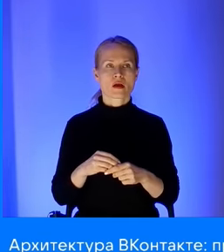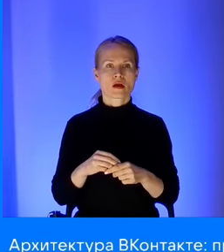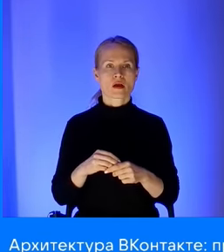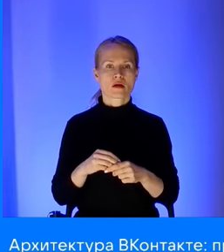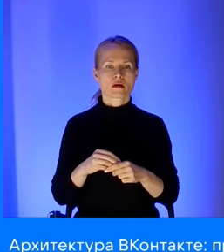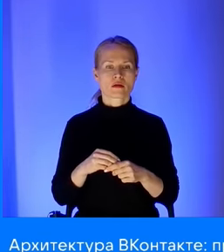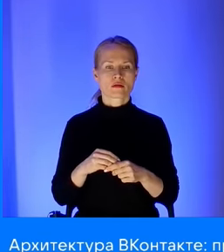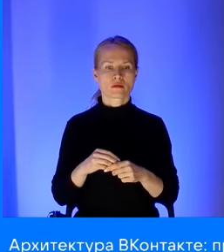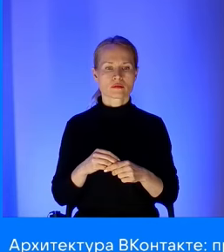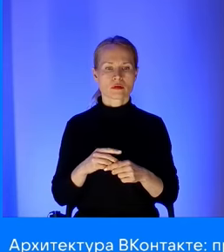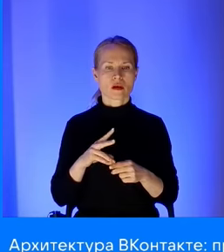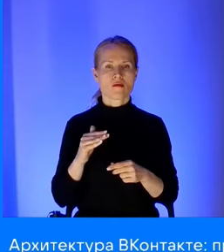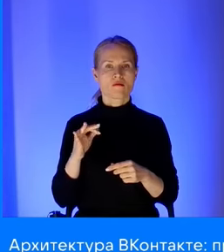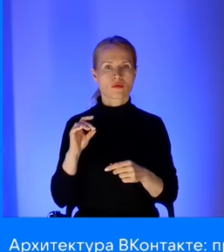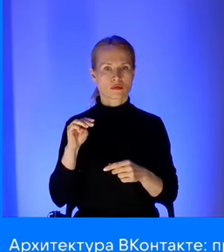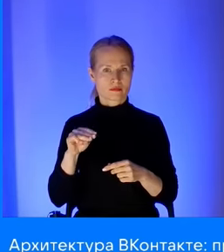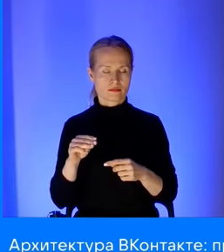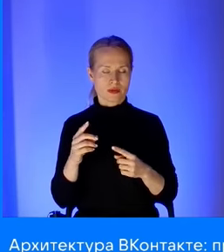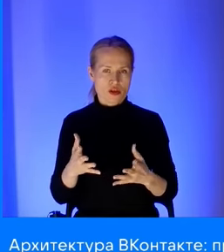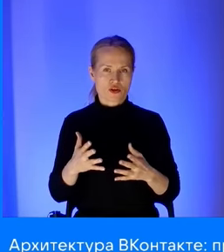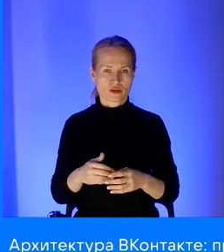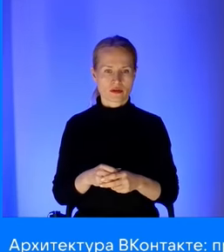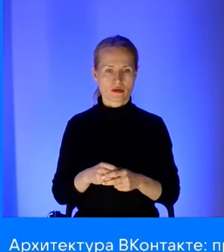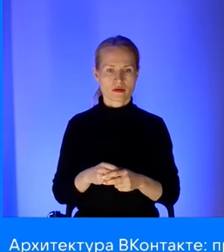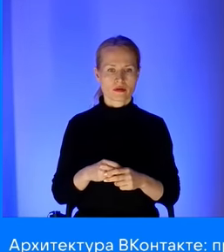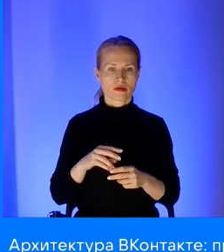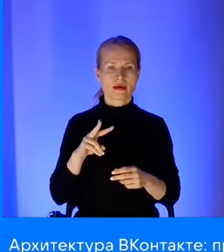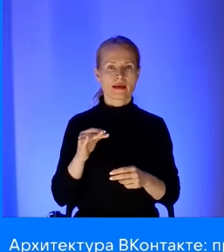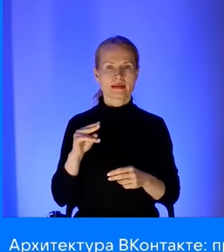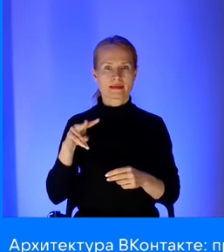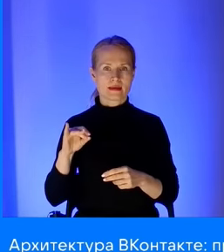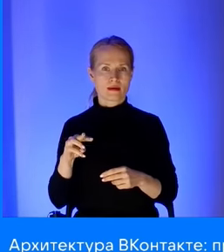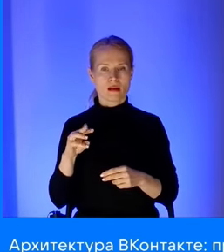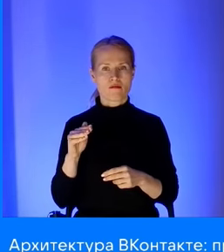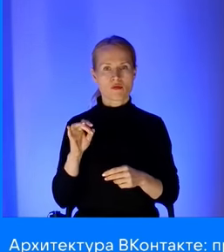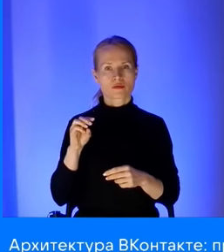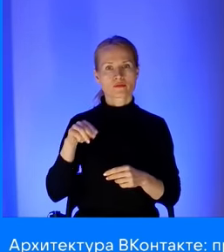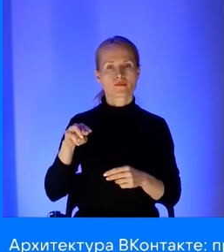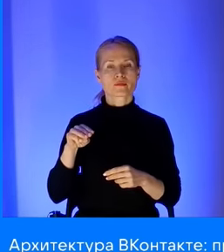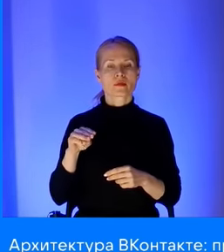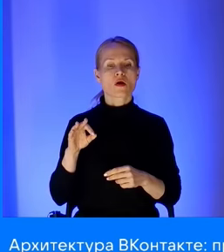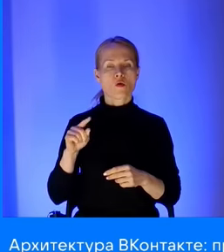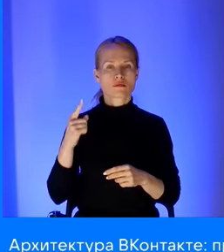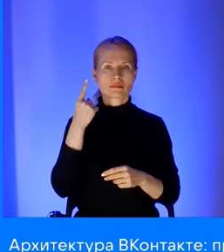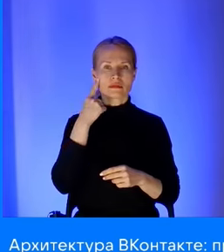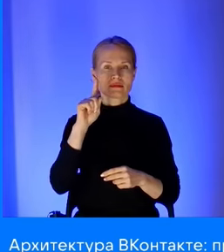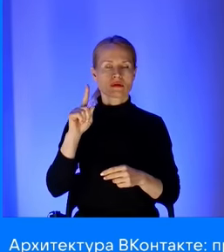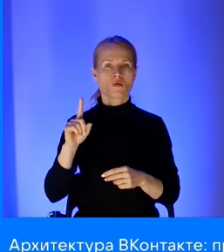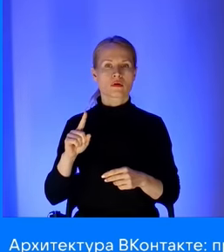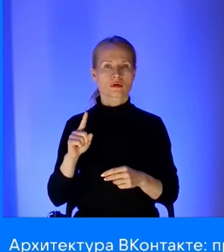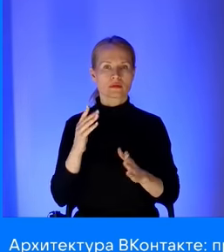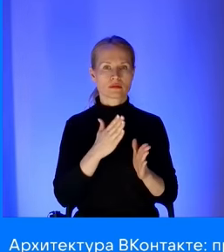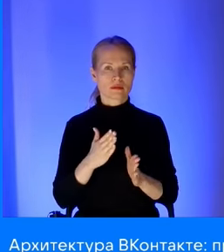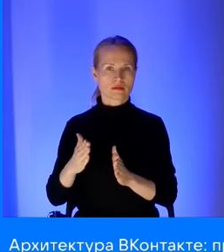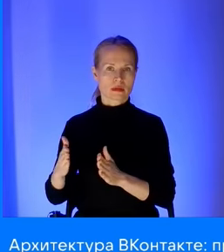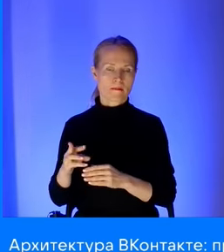отмена МР Конечно я про является идеологом данной системы и